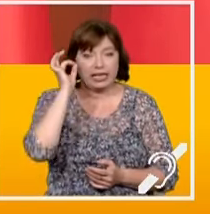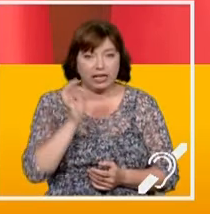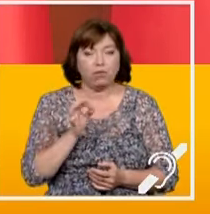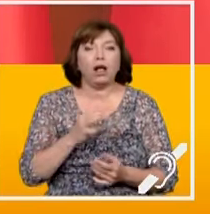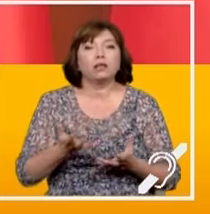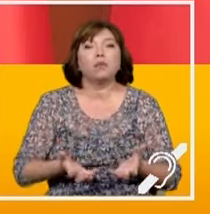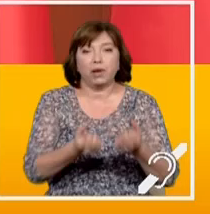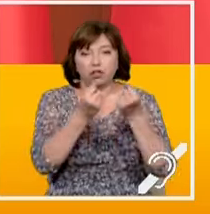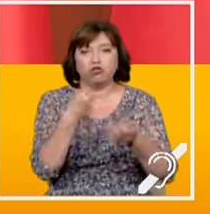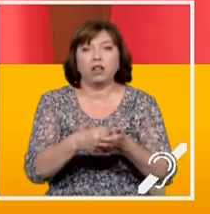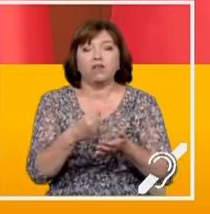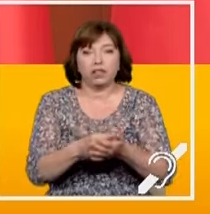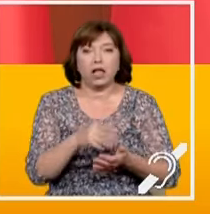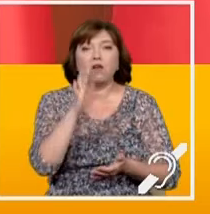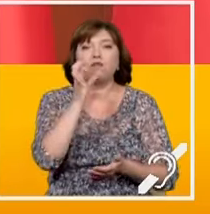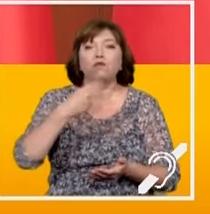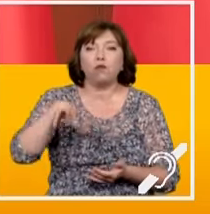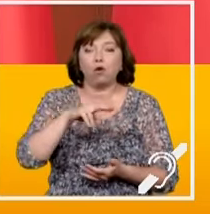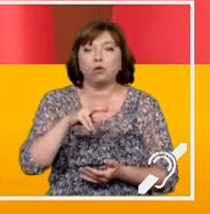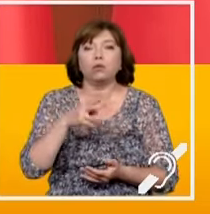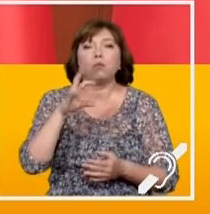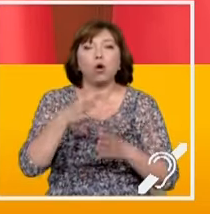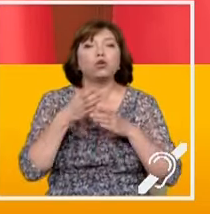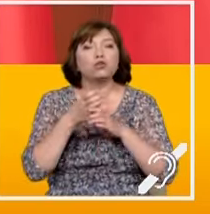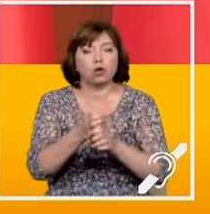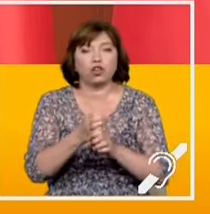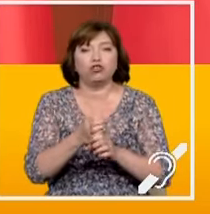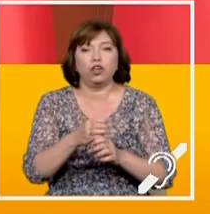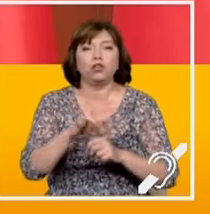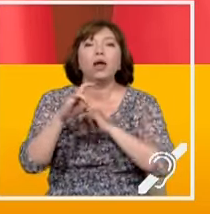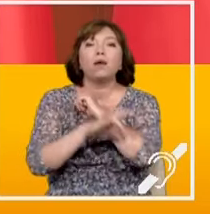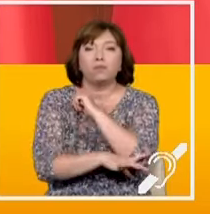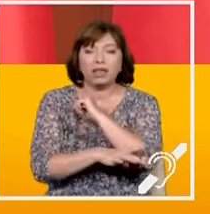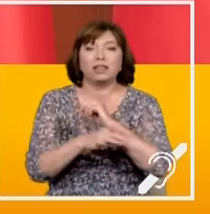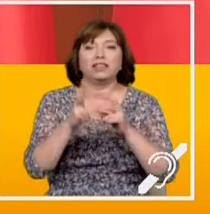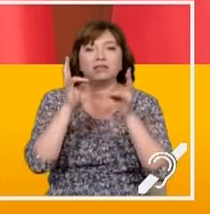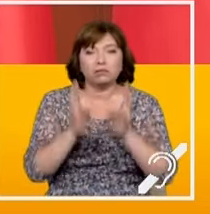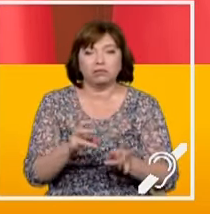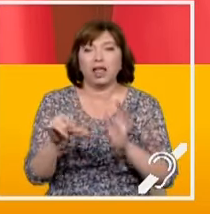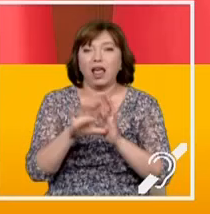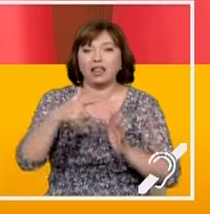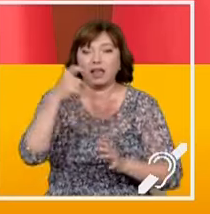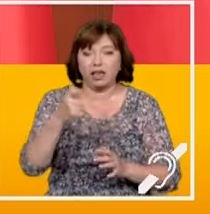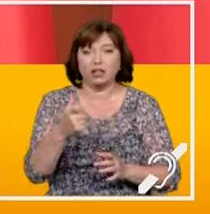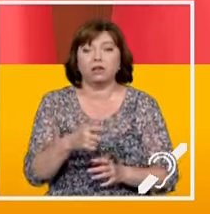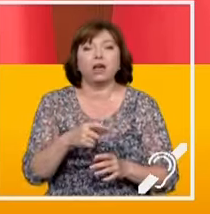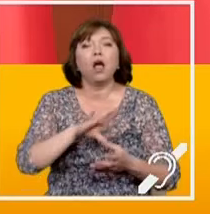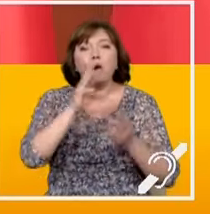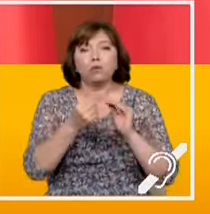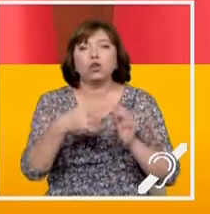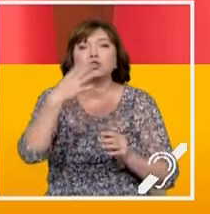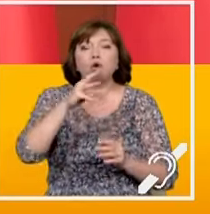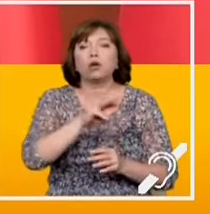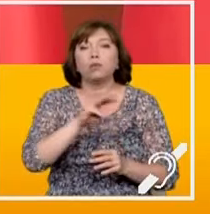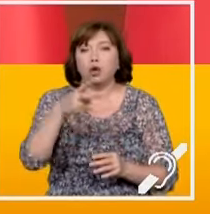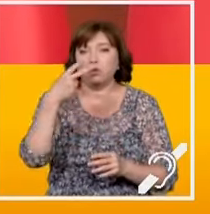și sprijin financiar Fondului pentru reducerea vulnerabilității energetice în valoare de 40 de